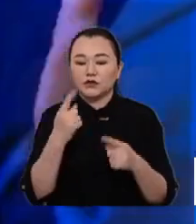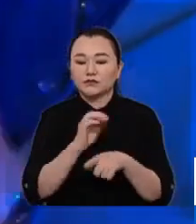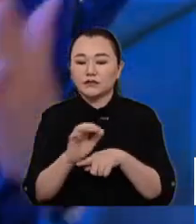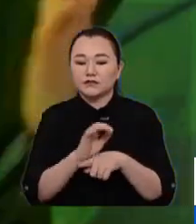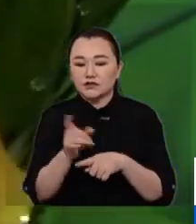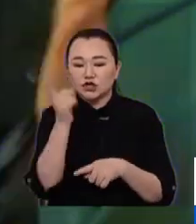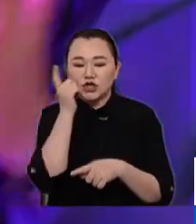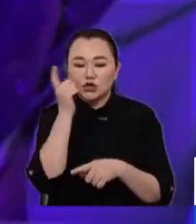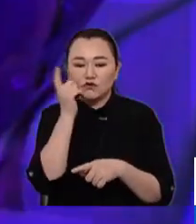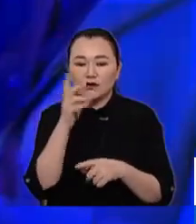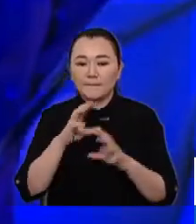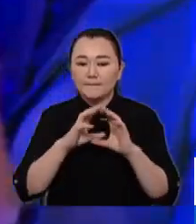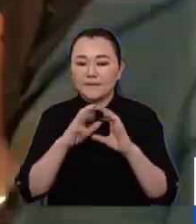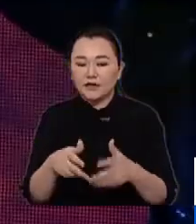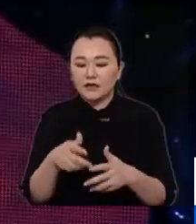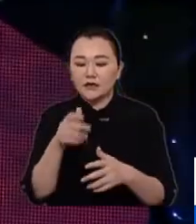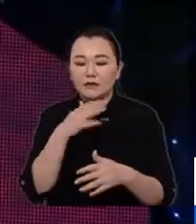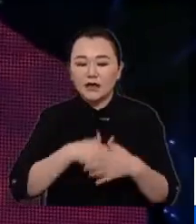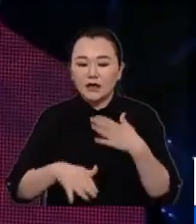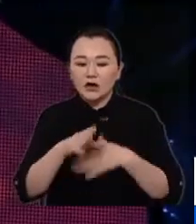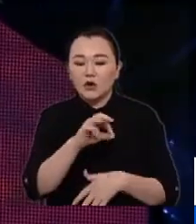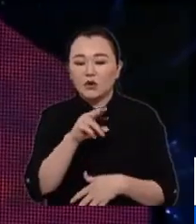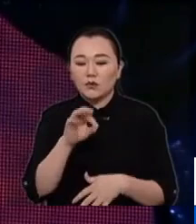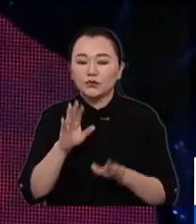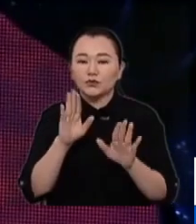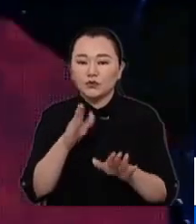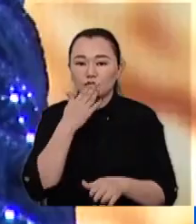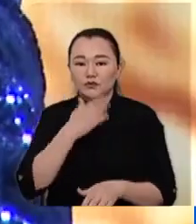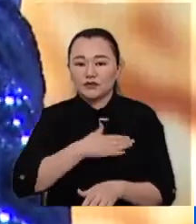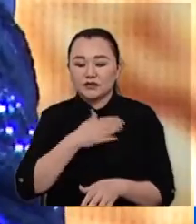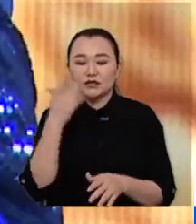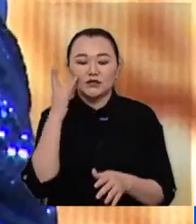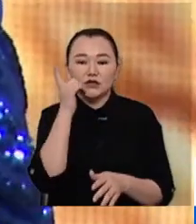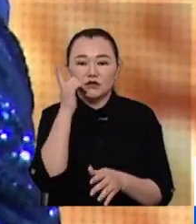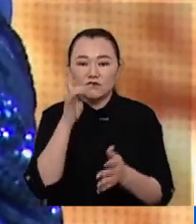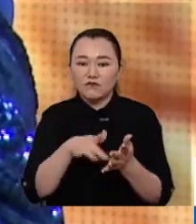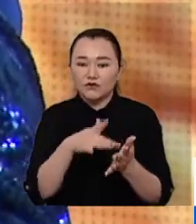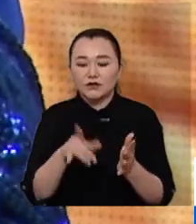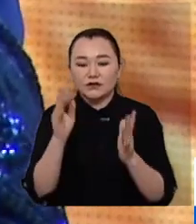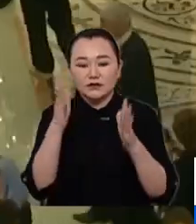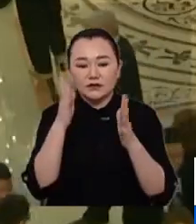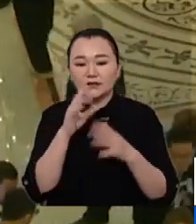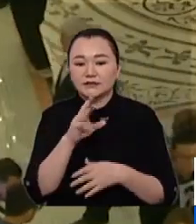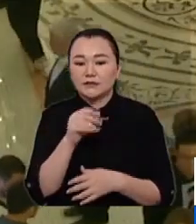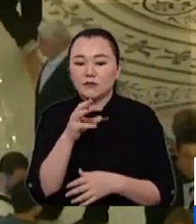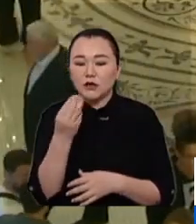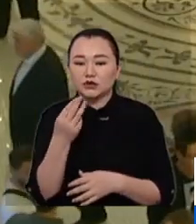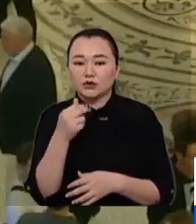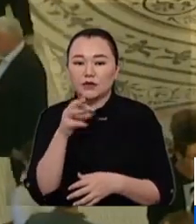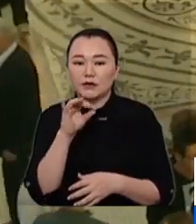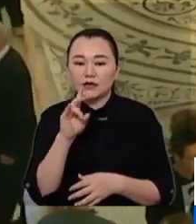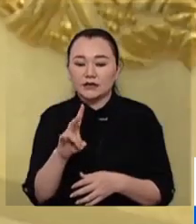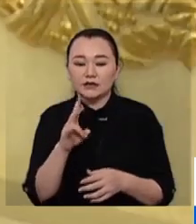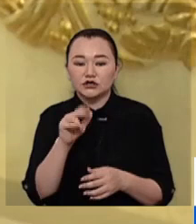производителей смартфонов в мире. Порадовала «Оппо» не только любителей гаджетов, но и фанатов Димаша Кудайберген.